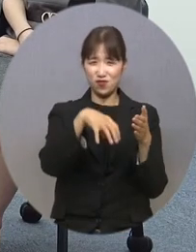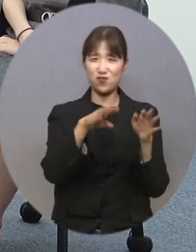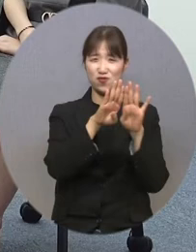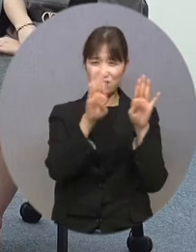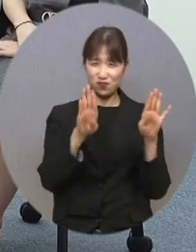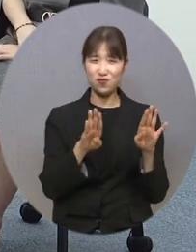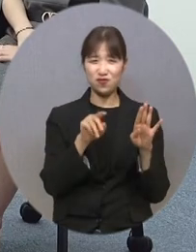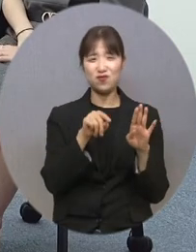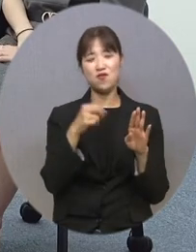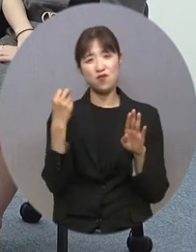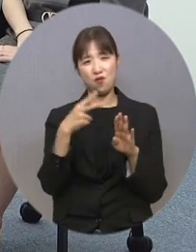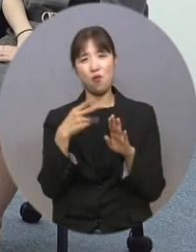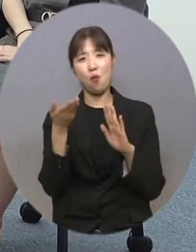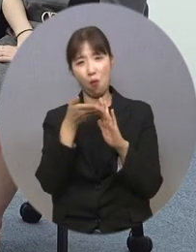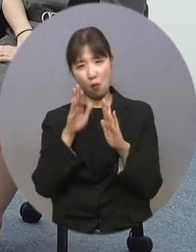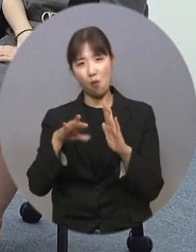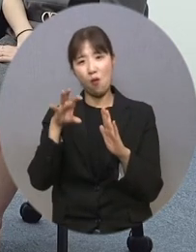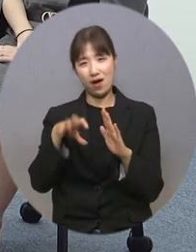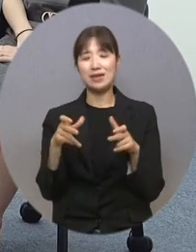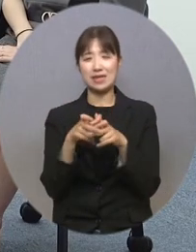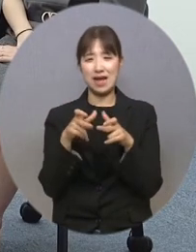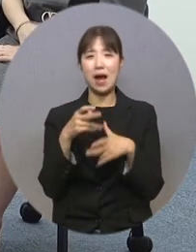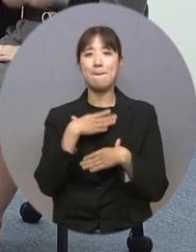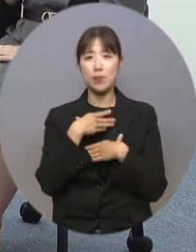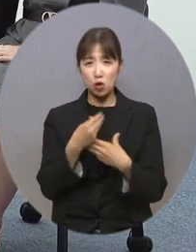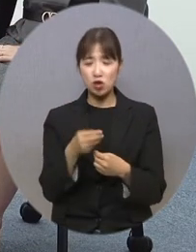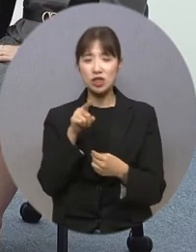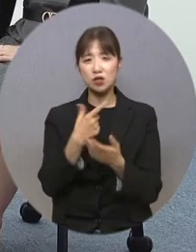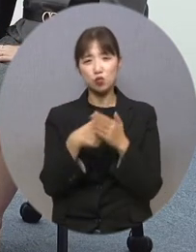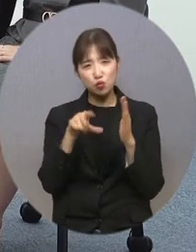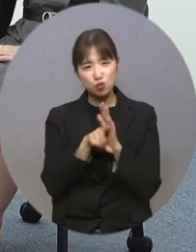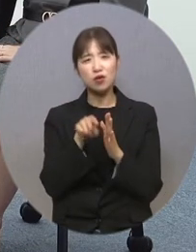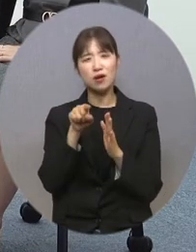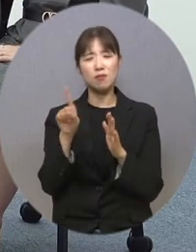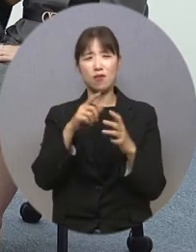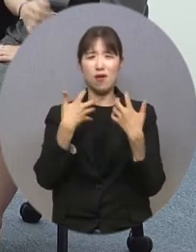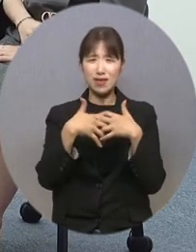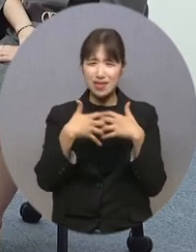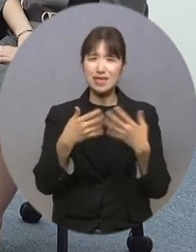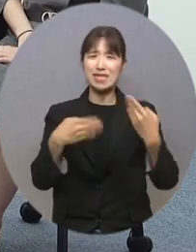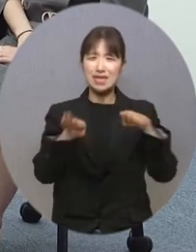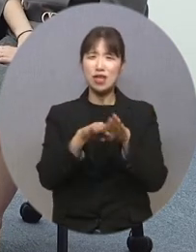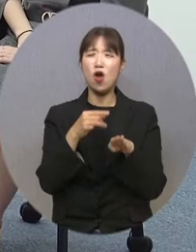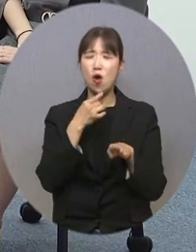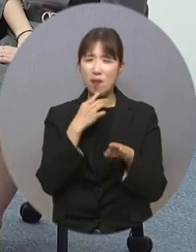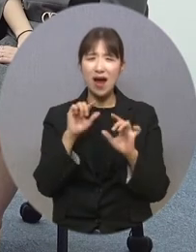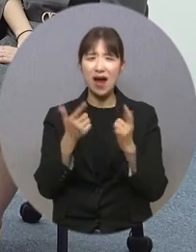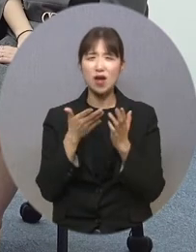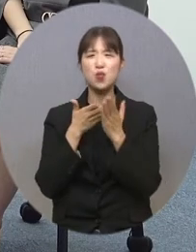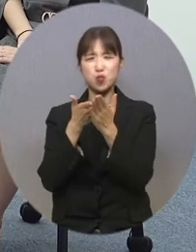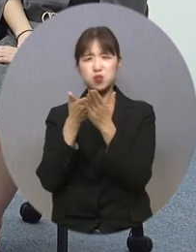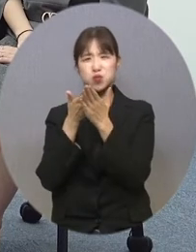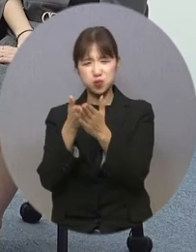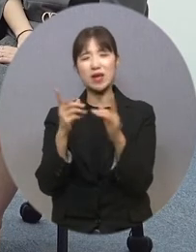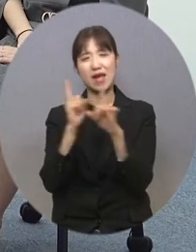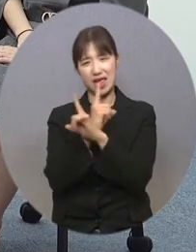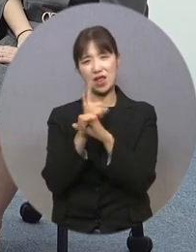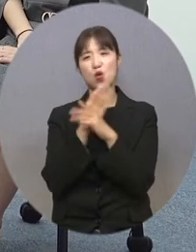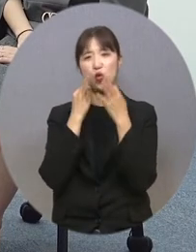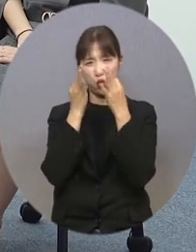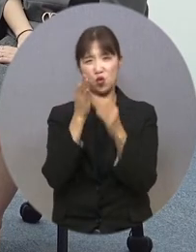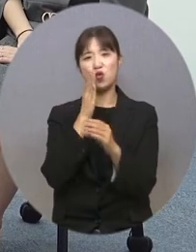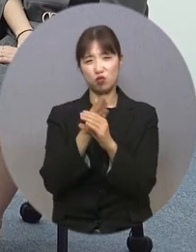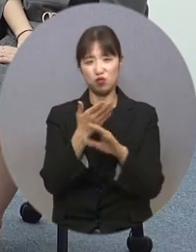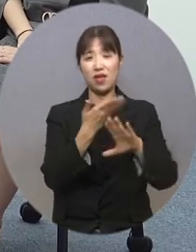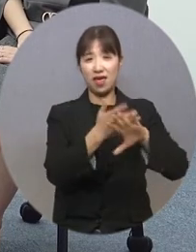에서도 그 장애 편의성 비기는 물리적인 검마도 계속 요구하고 있고 개선하려고 하고 있어요 뭐 해외 사례도